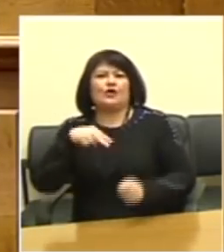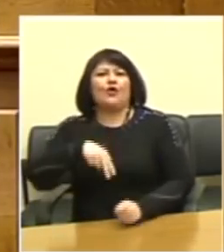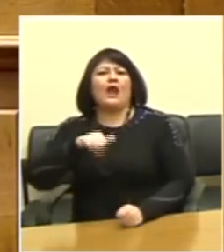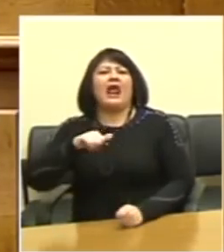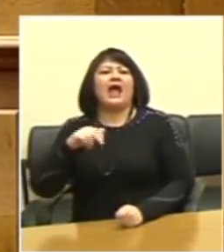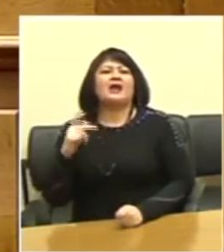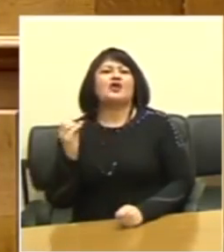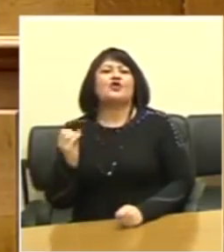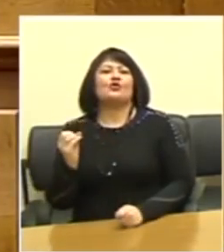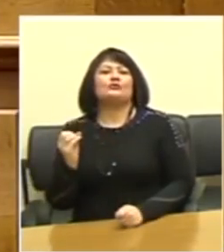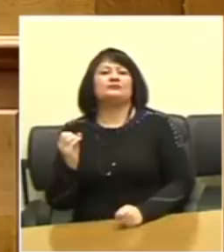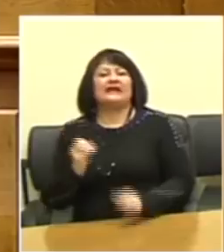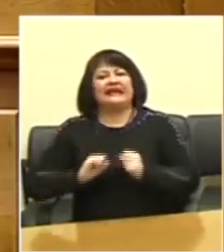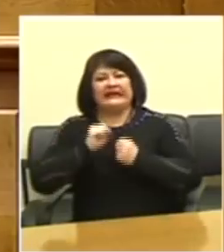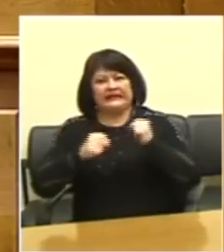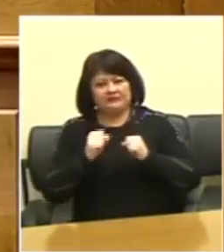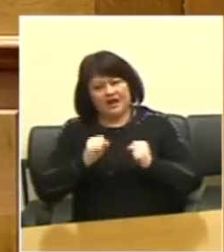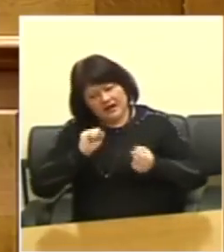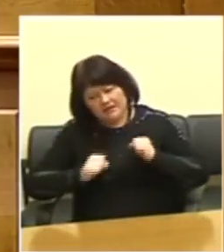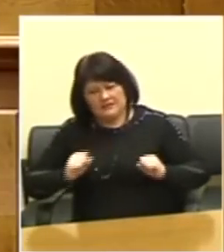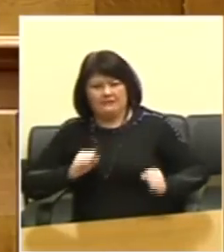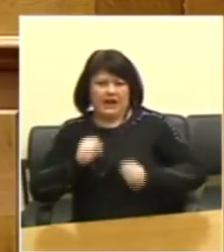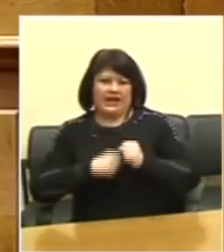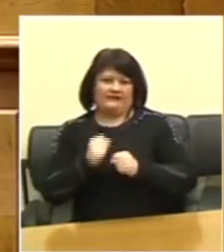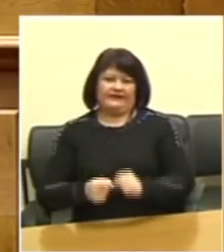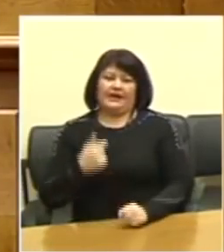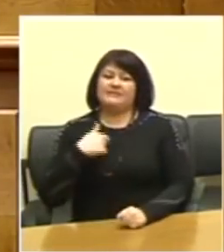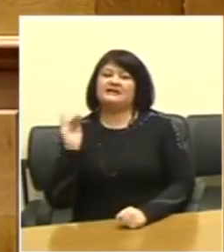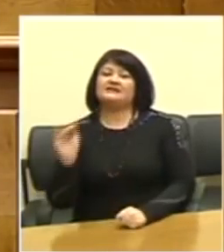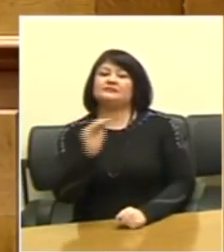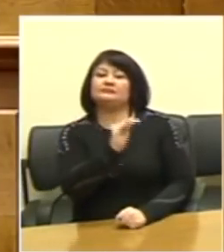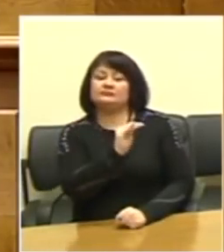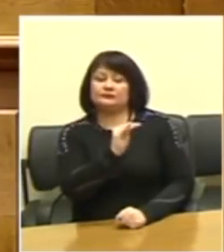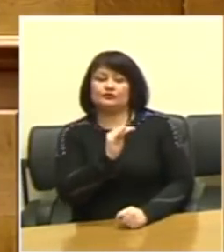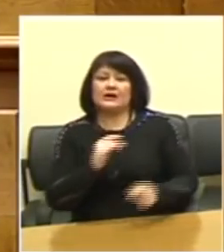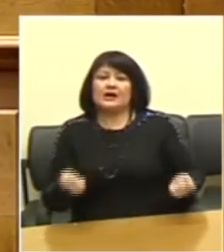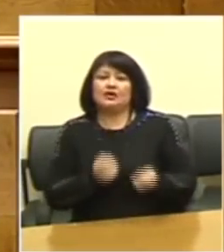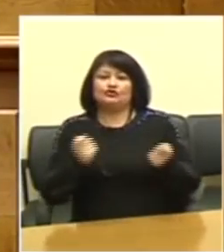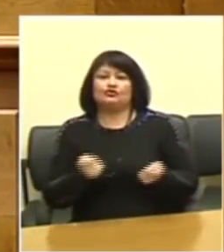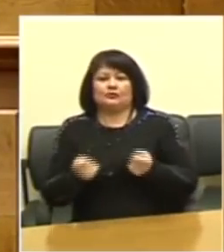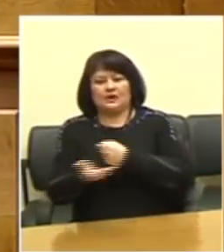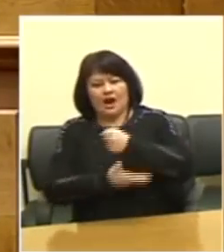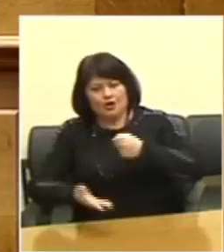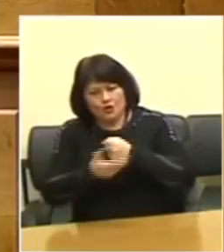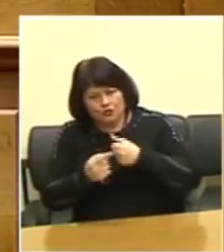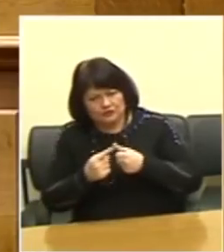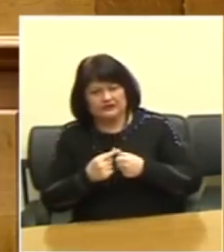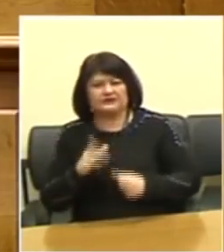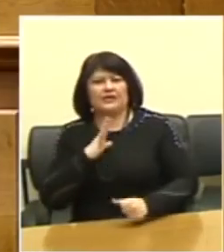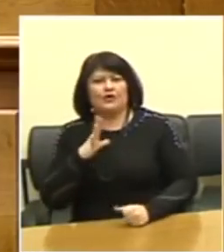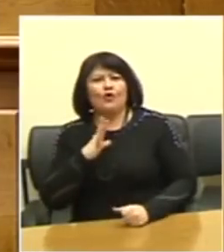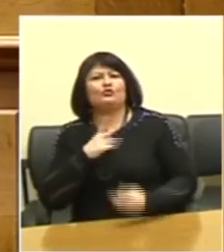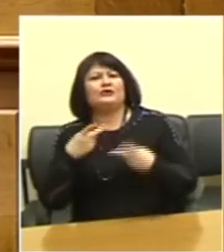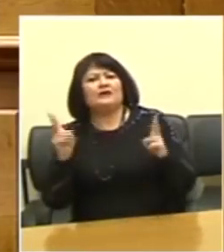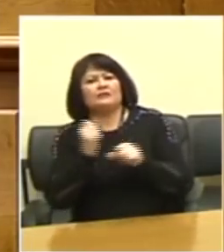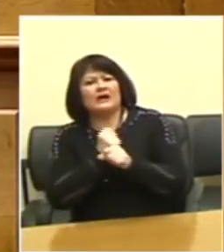κινήματος και της πάλης του. Το ΚΚΕ καλεί τους εργαζόμενους, τους αγρότες, άλλους